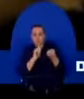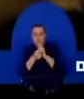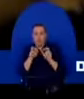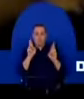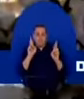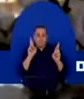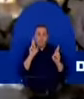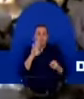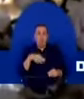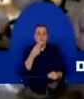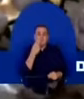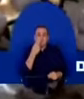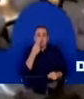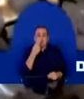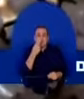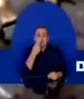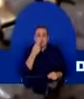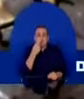ומנסים גם